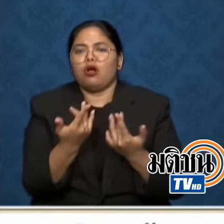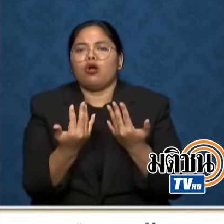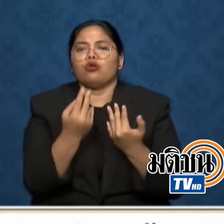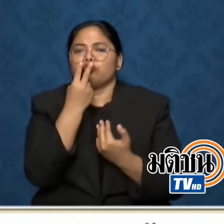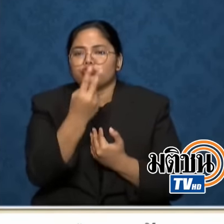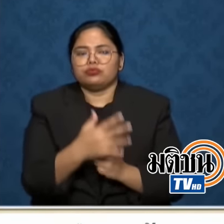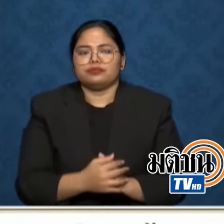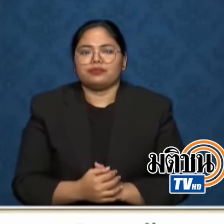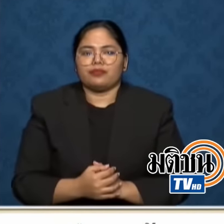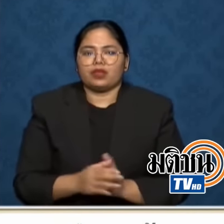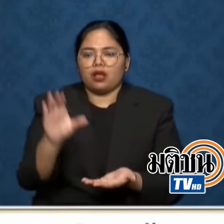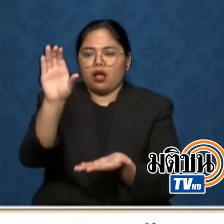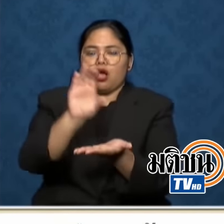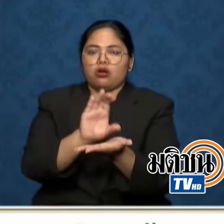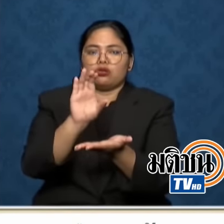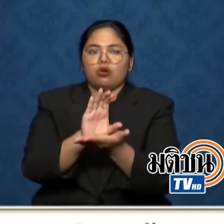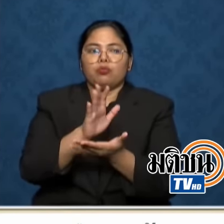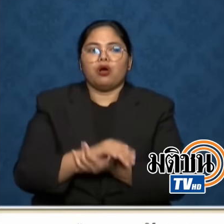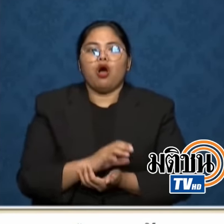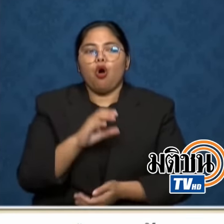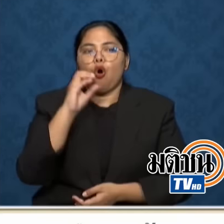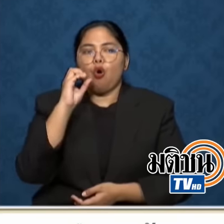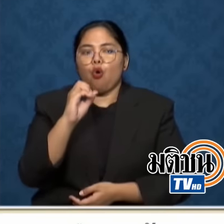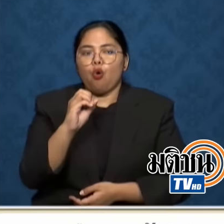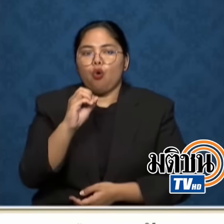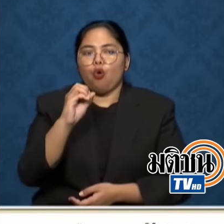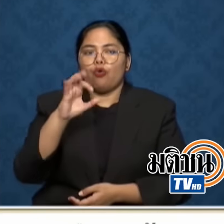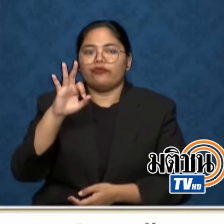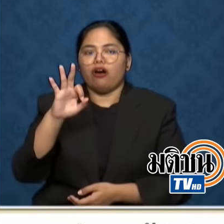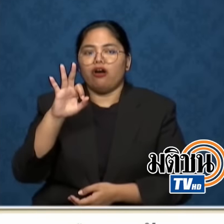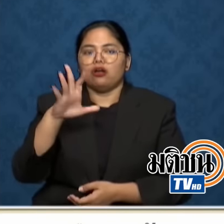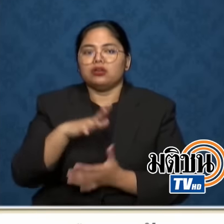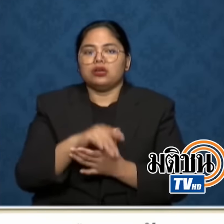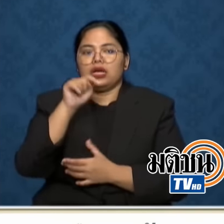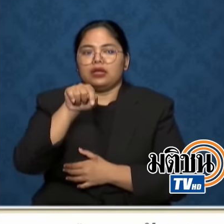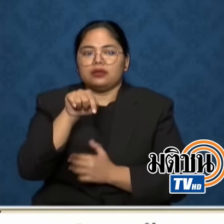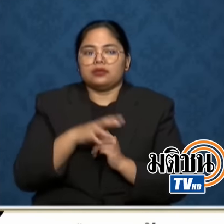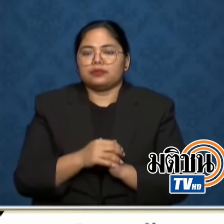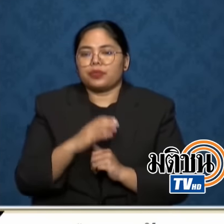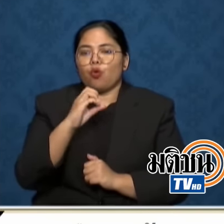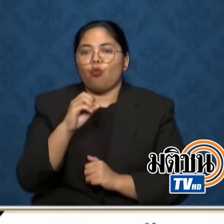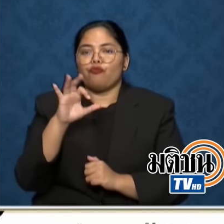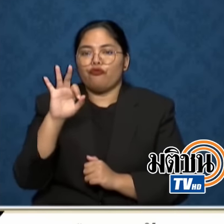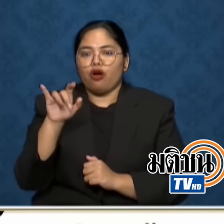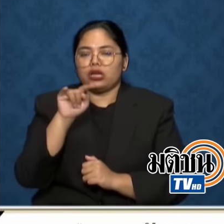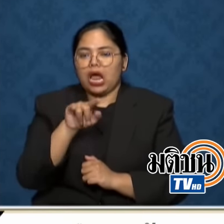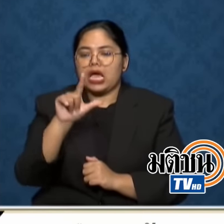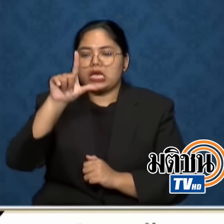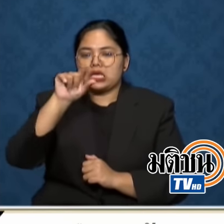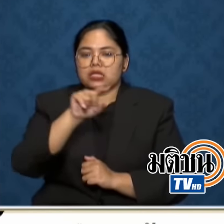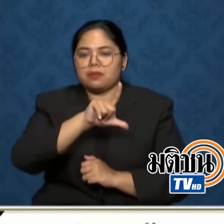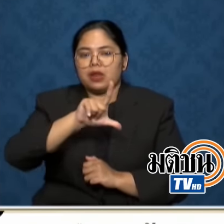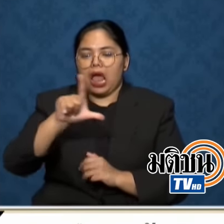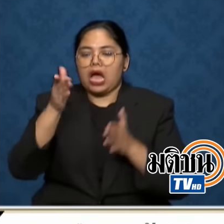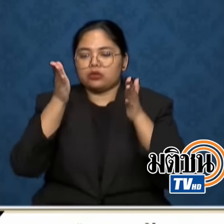นอนครับการใช้งบประมาณของ O-Force เนี่ยมันคือเป้าหลักนะครับผมอยากให้โฟกัสว่า20ล้านค